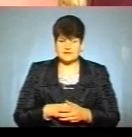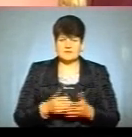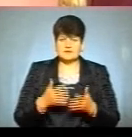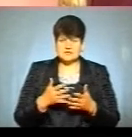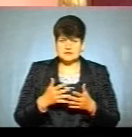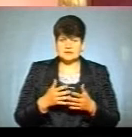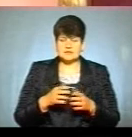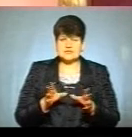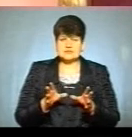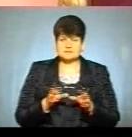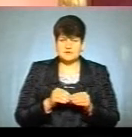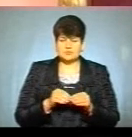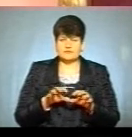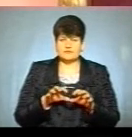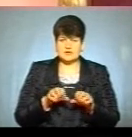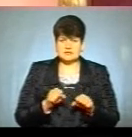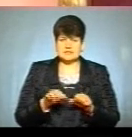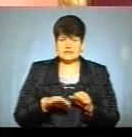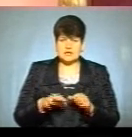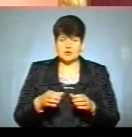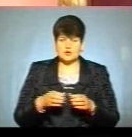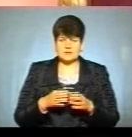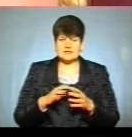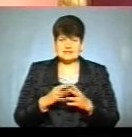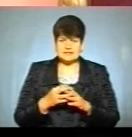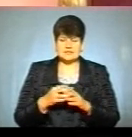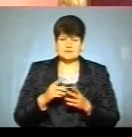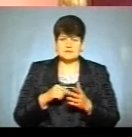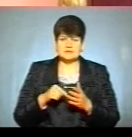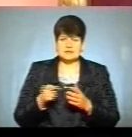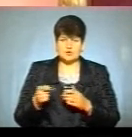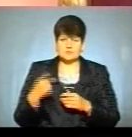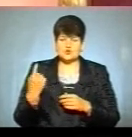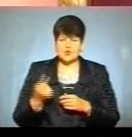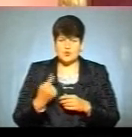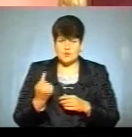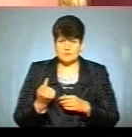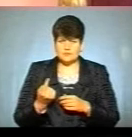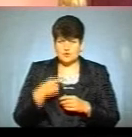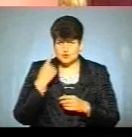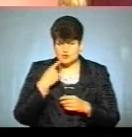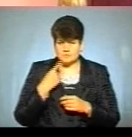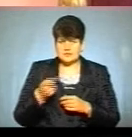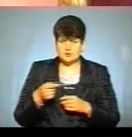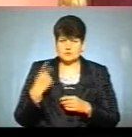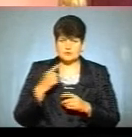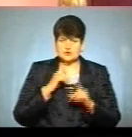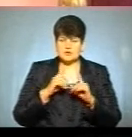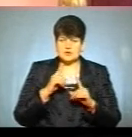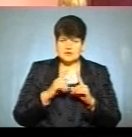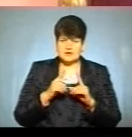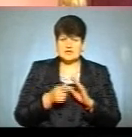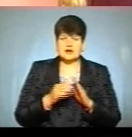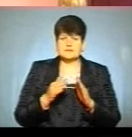право спільної власності територіальних громад сіл, селищ, міст Тернопільської області особі Тернопільської обласної ради на